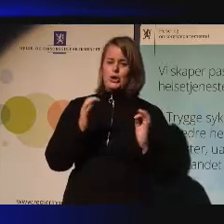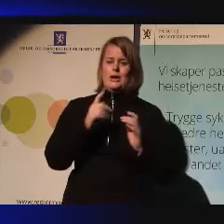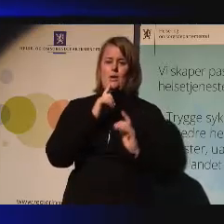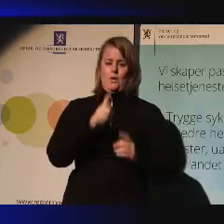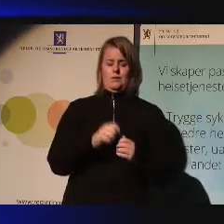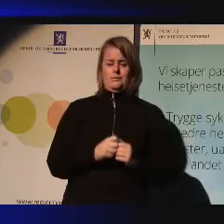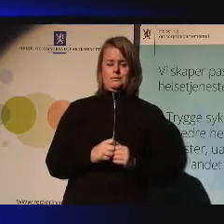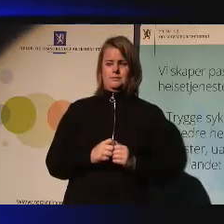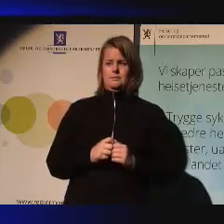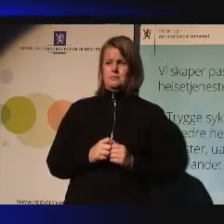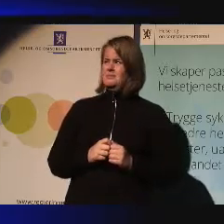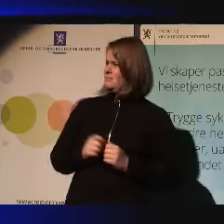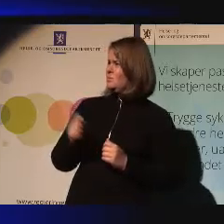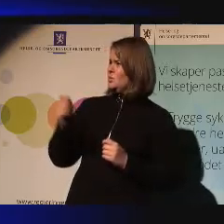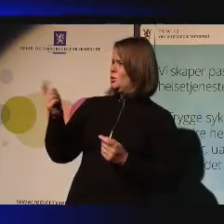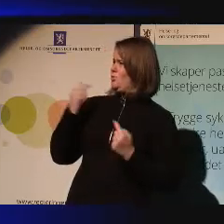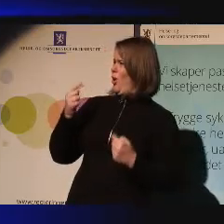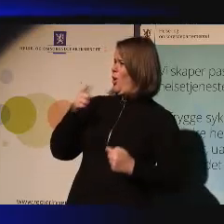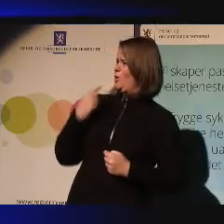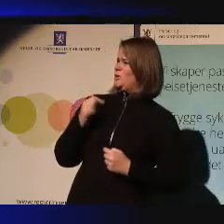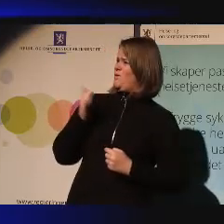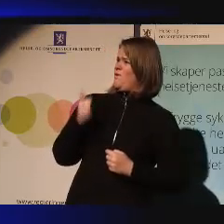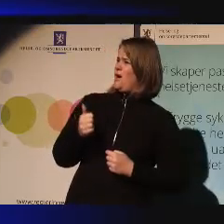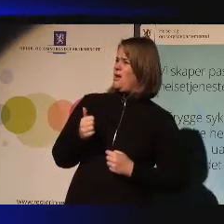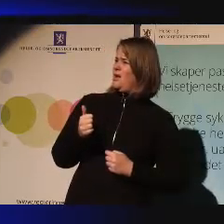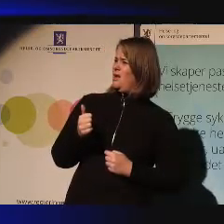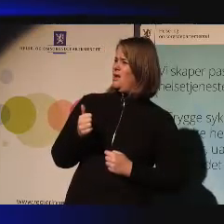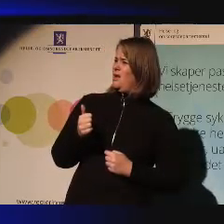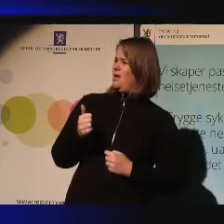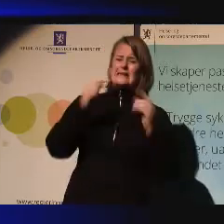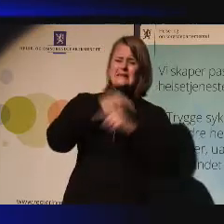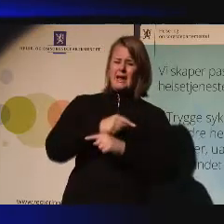Hvorfor spør du oss? Hvorfor spør du ikke Ida selv?